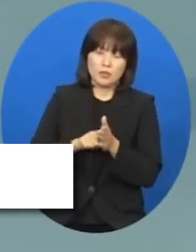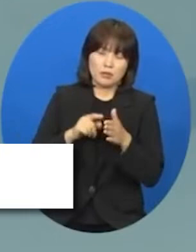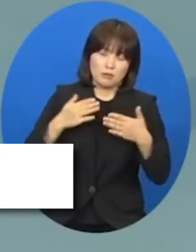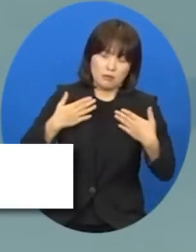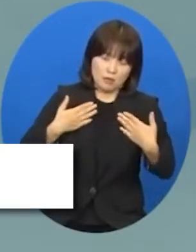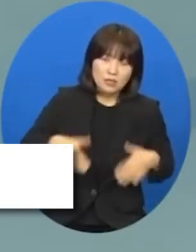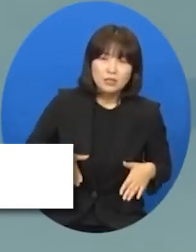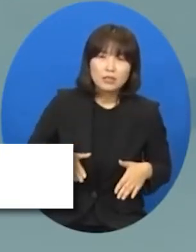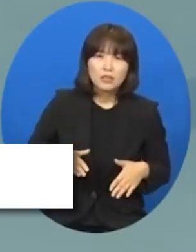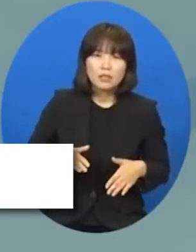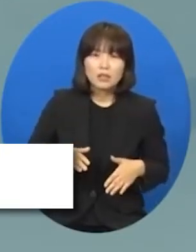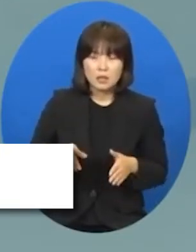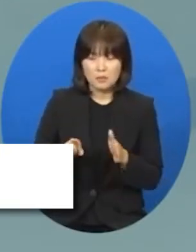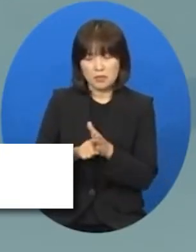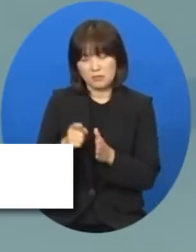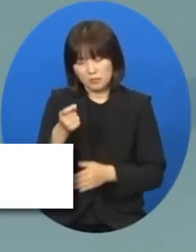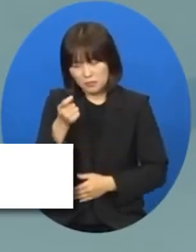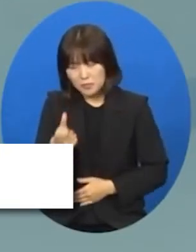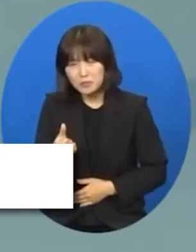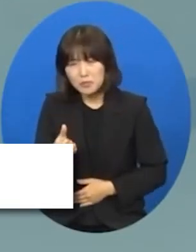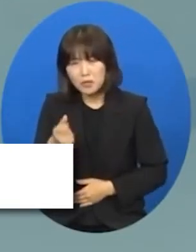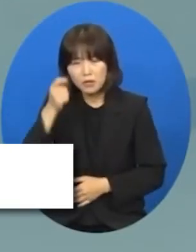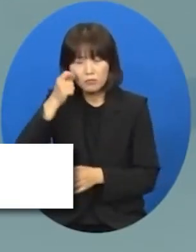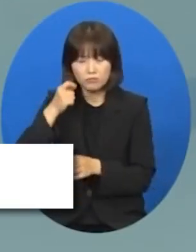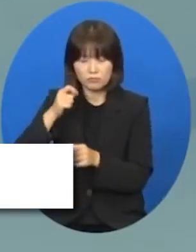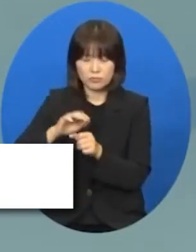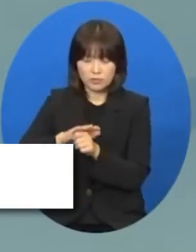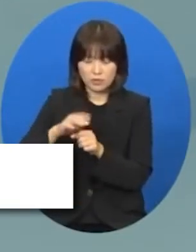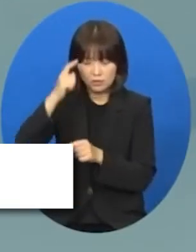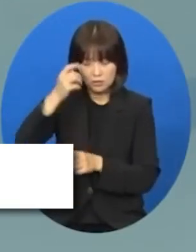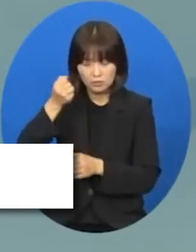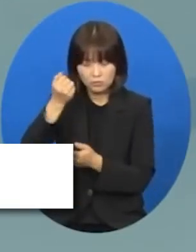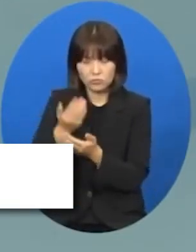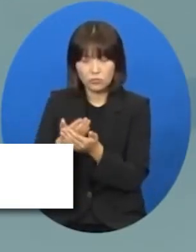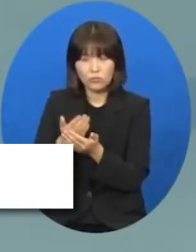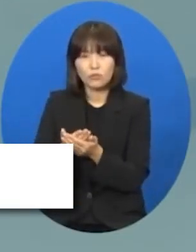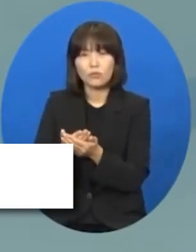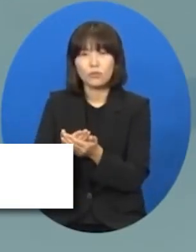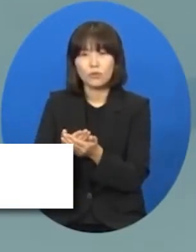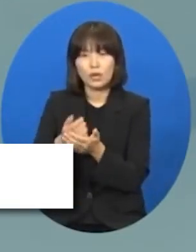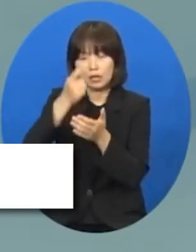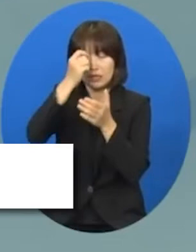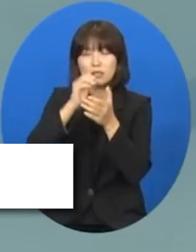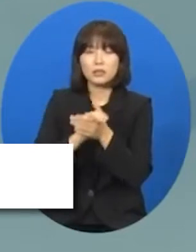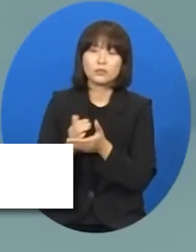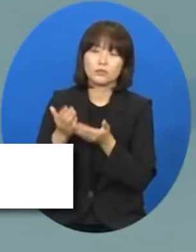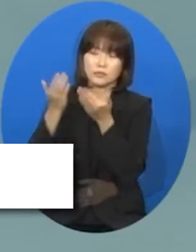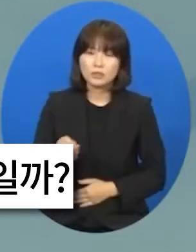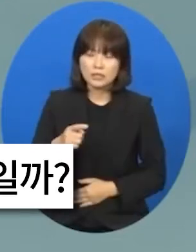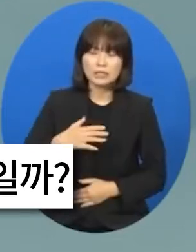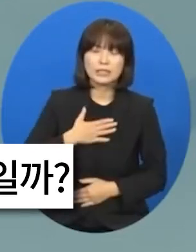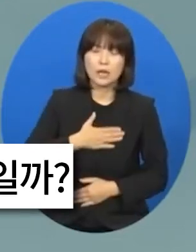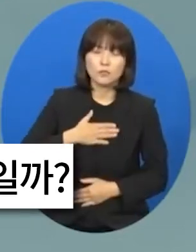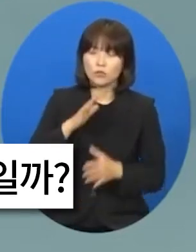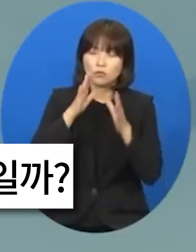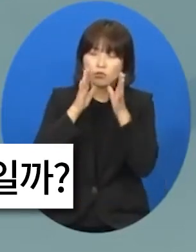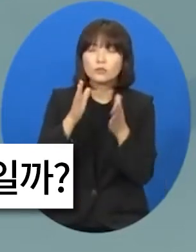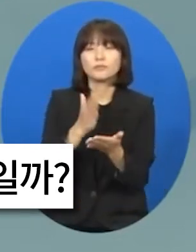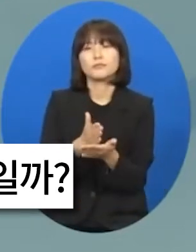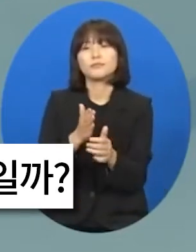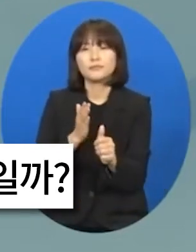너무 적습니다 불쌍히 여겨 주십시오 그 기도를 드려야 되는 거예요